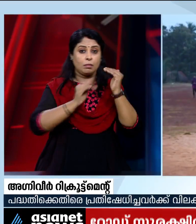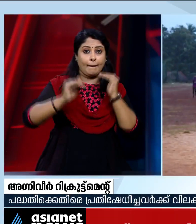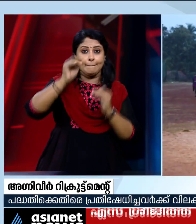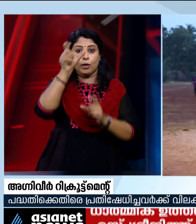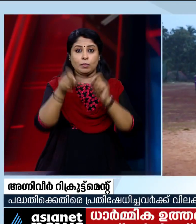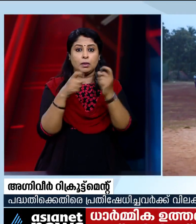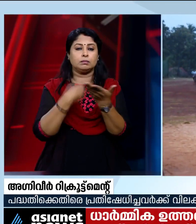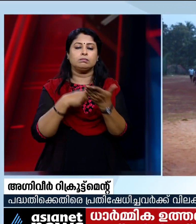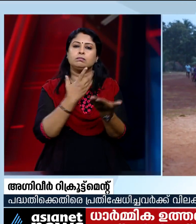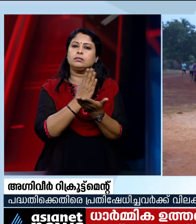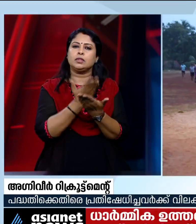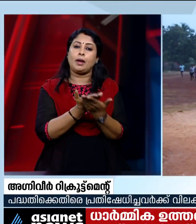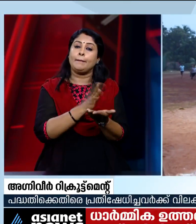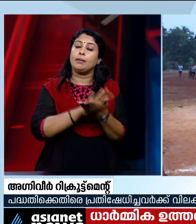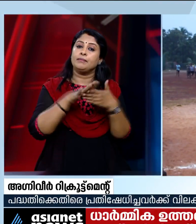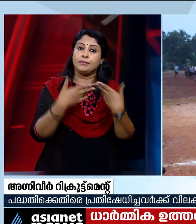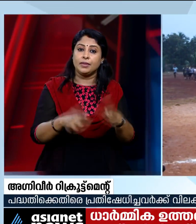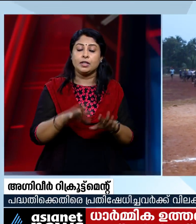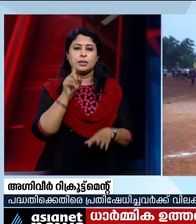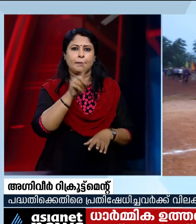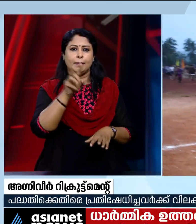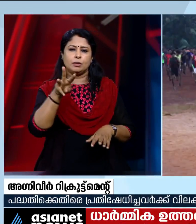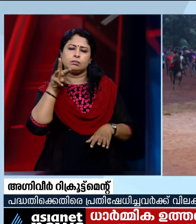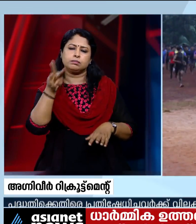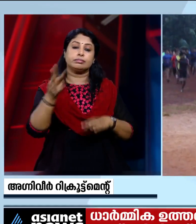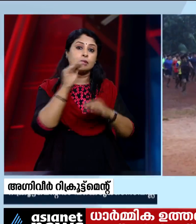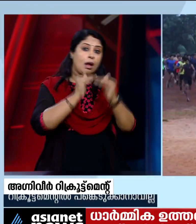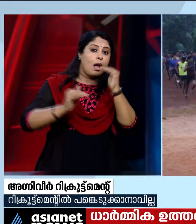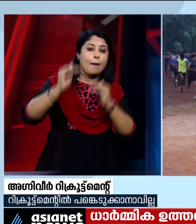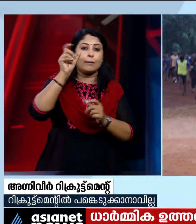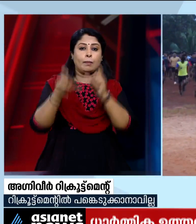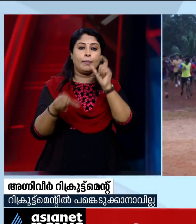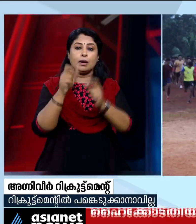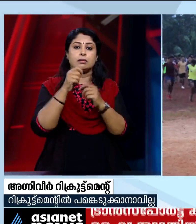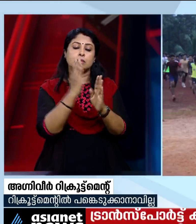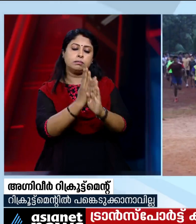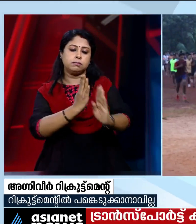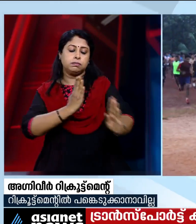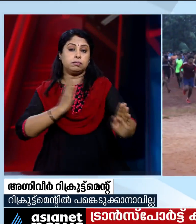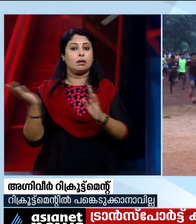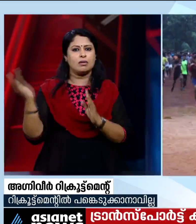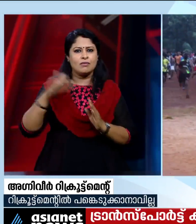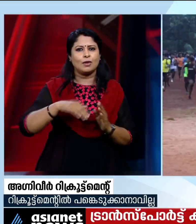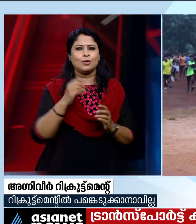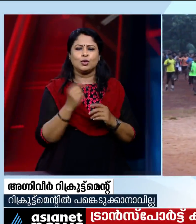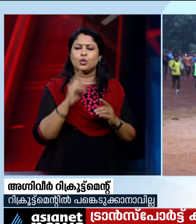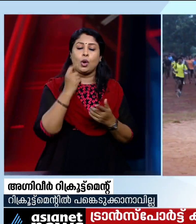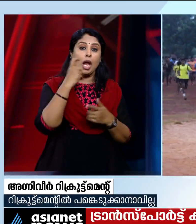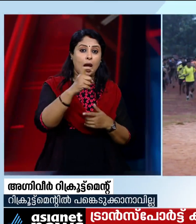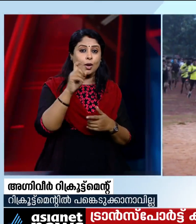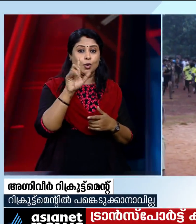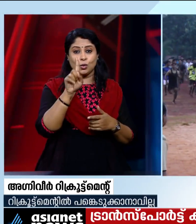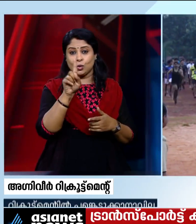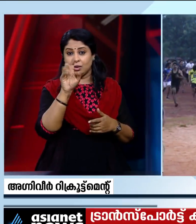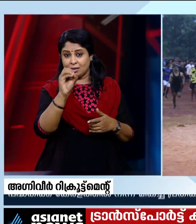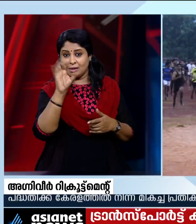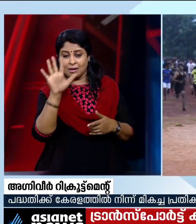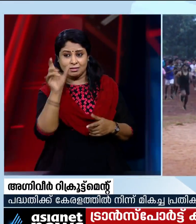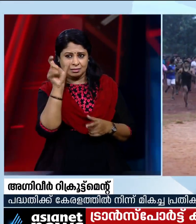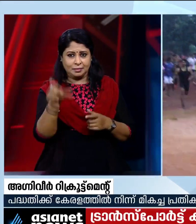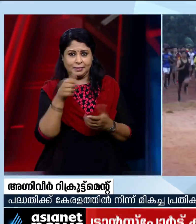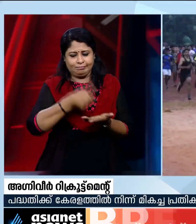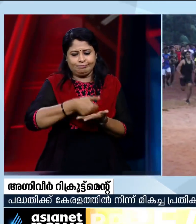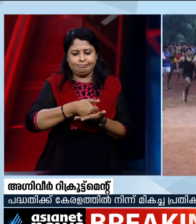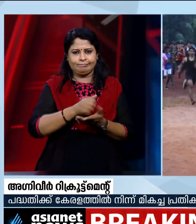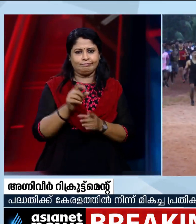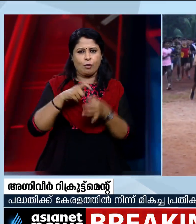ഇതിൽ 13,100 പേർ ഇതിനകം റാലിക്കെത്തി. 705 പേർ പ്രാഥമിക യോഗ്യത നേടി. 624 പേരെ